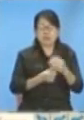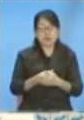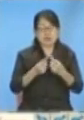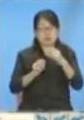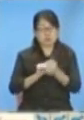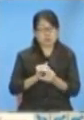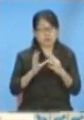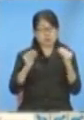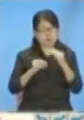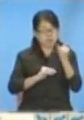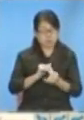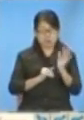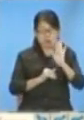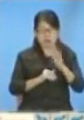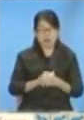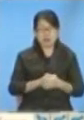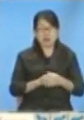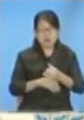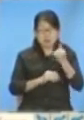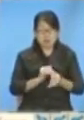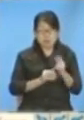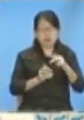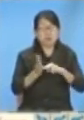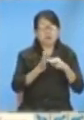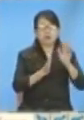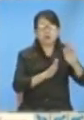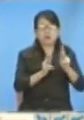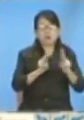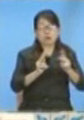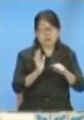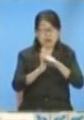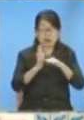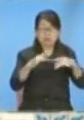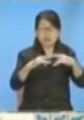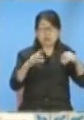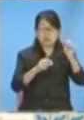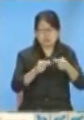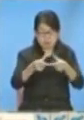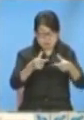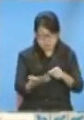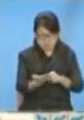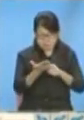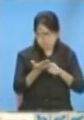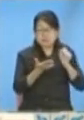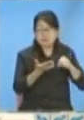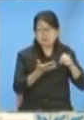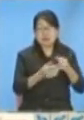ติข้อยุติก็เมื่อท่านวินิจฉัยว่าขัดกับหลักการท่านก็พิมพ์เสนอมาที่ท่านประธานรัฐสภาใช่ไหมครับ